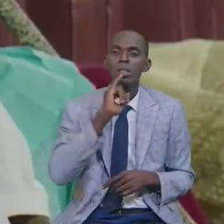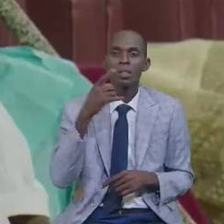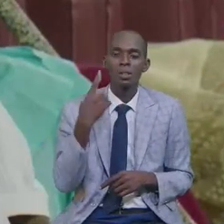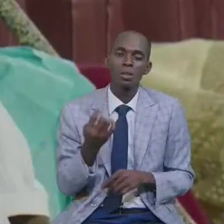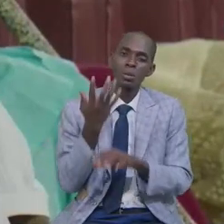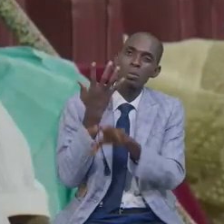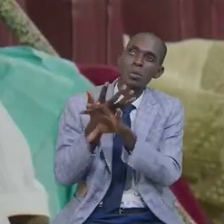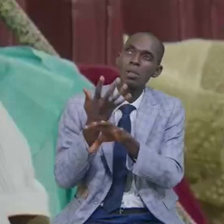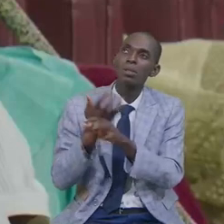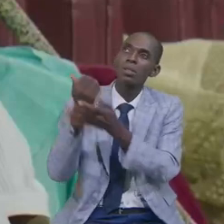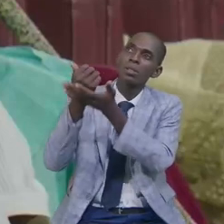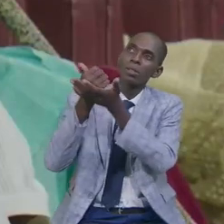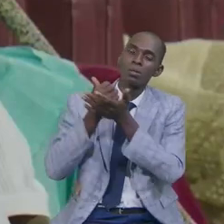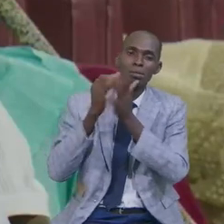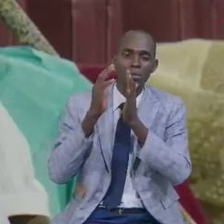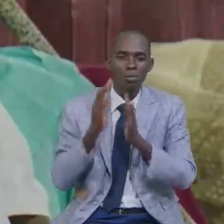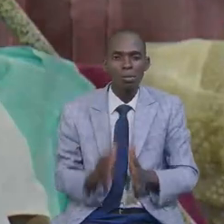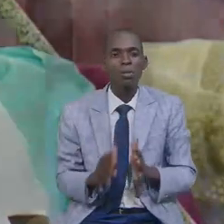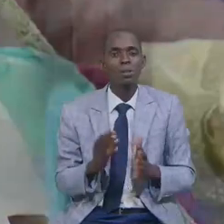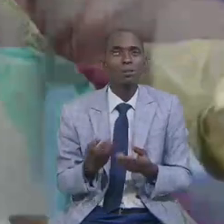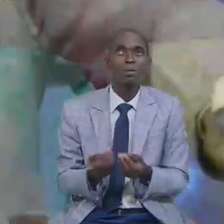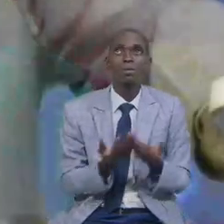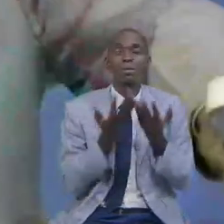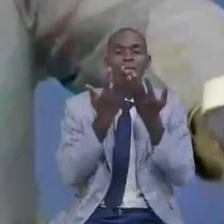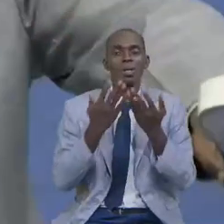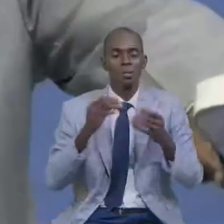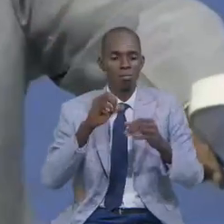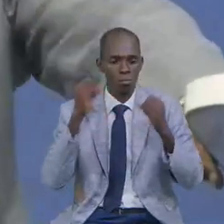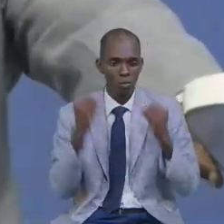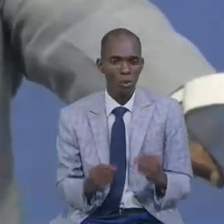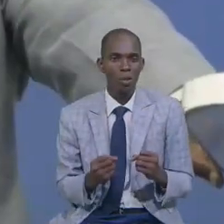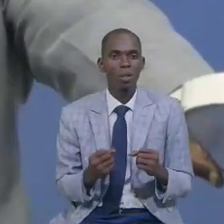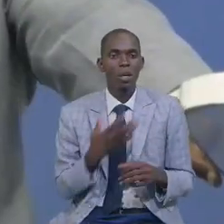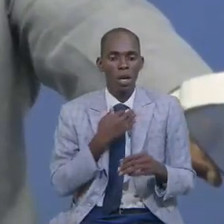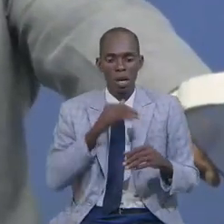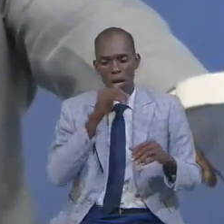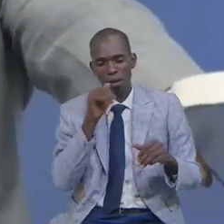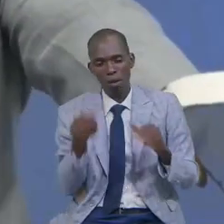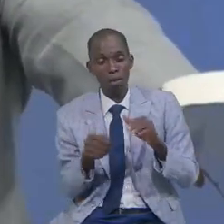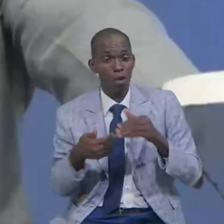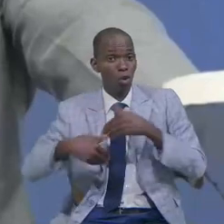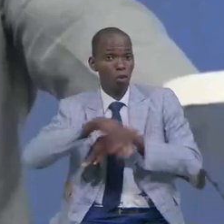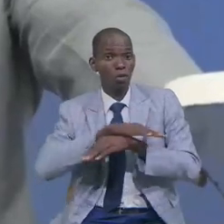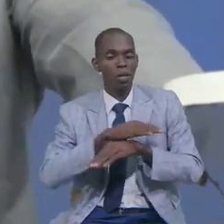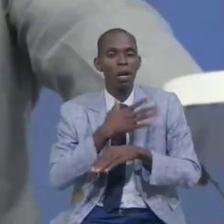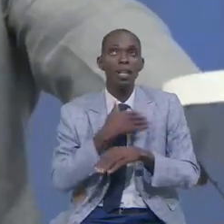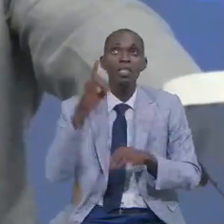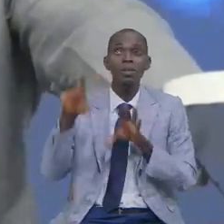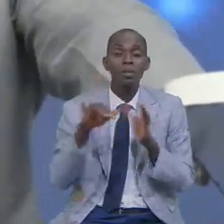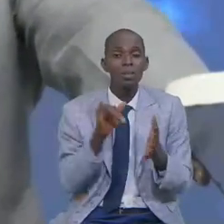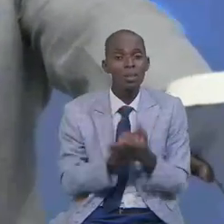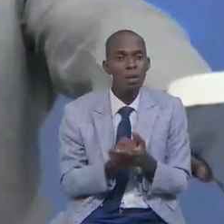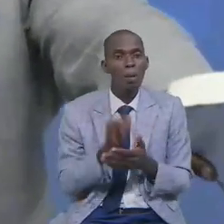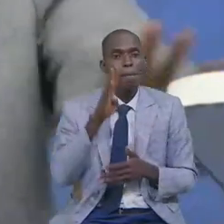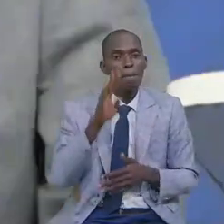la victime expiatoire, le médiateur. Et il le fait maintenant par